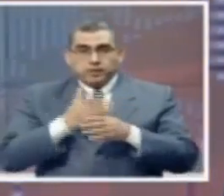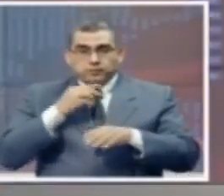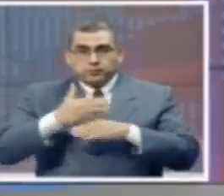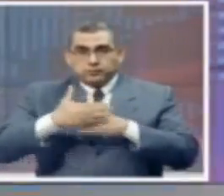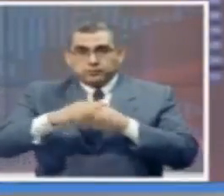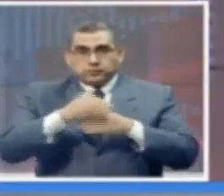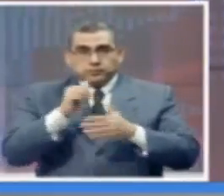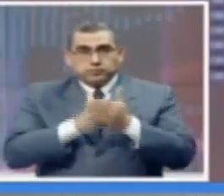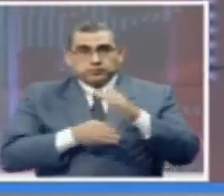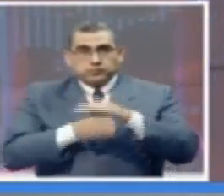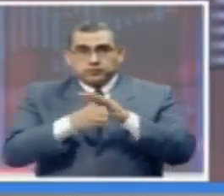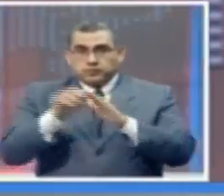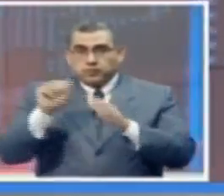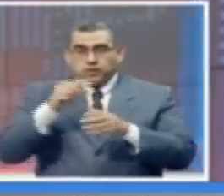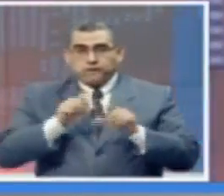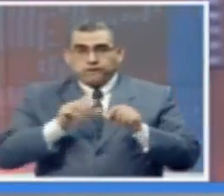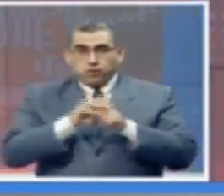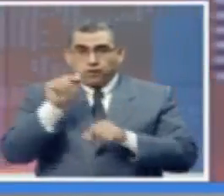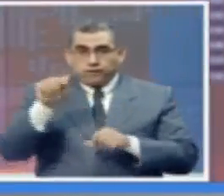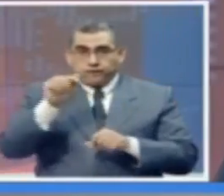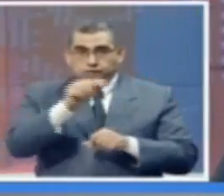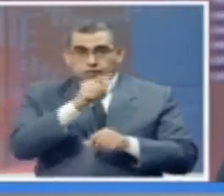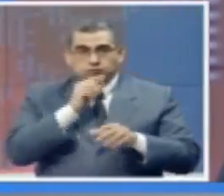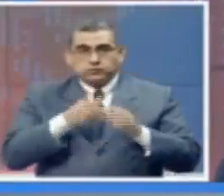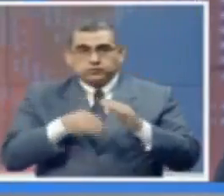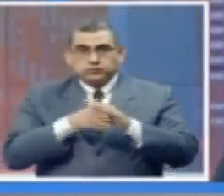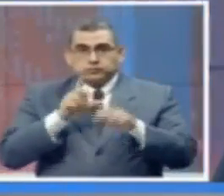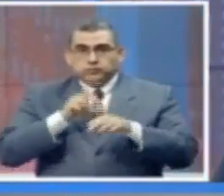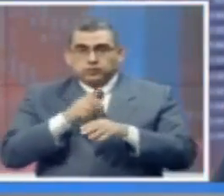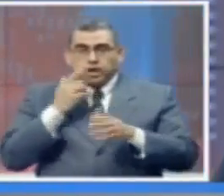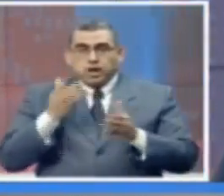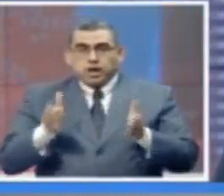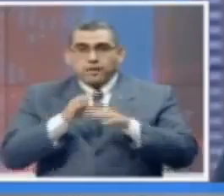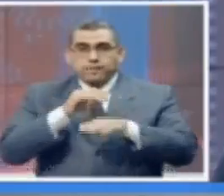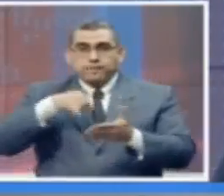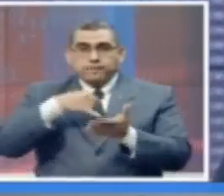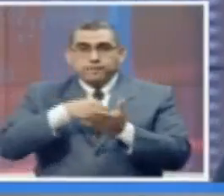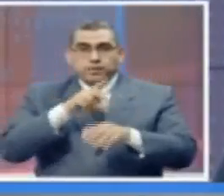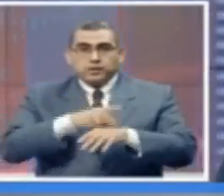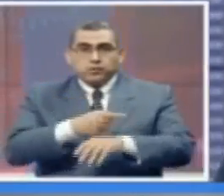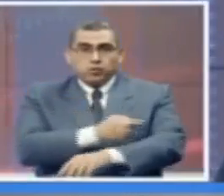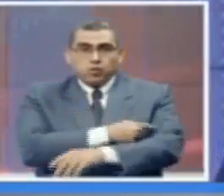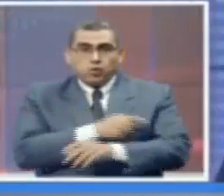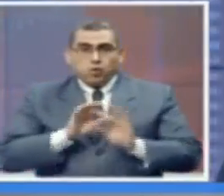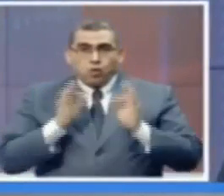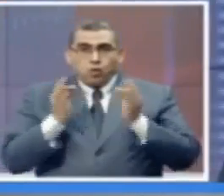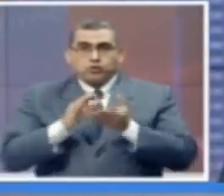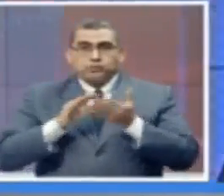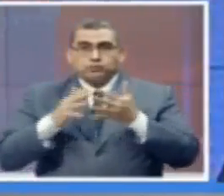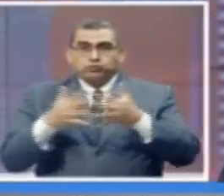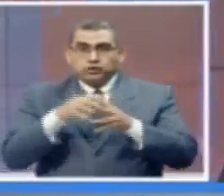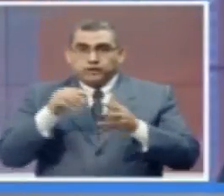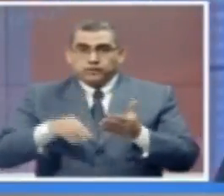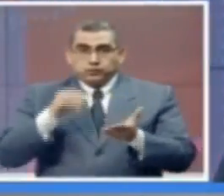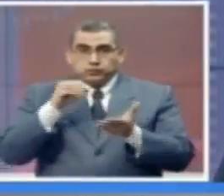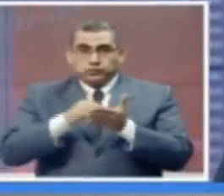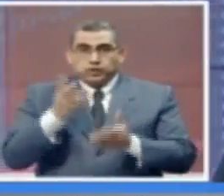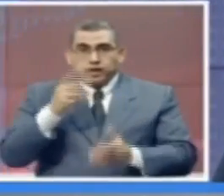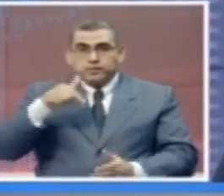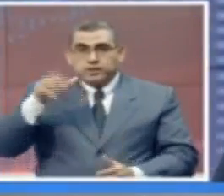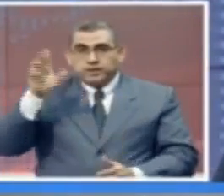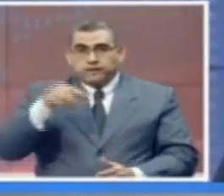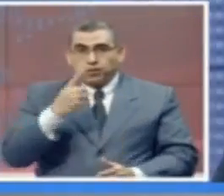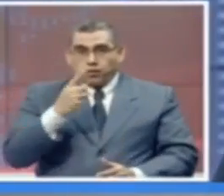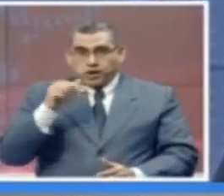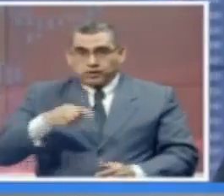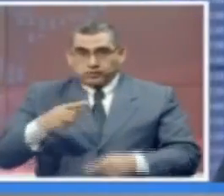العزل المنزلي المصابين بفيروس كورونا المستجد. وبلغ عدد مراكز طب الأسرة المشاركة في المبادرة التي بدأت في 6 يناير